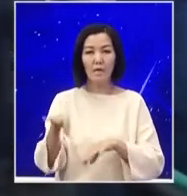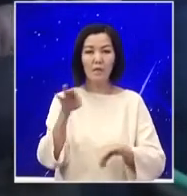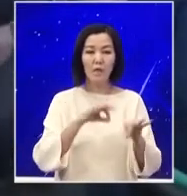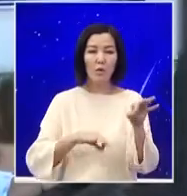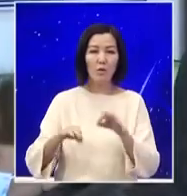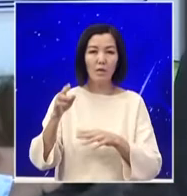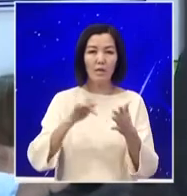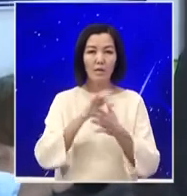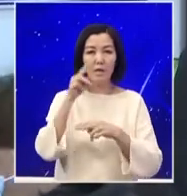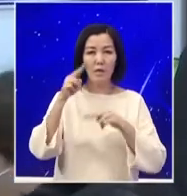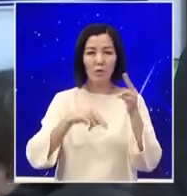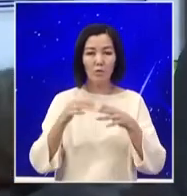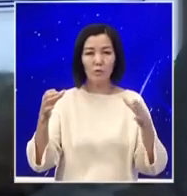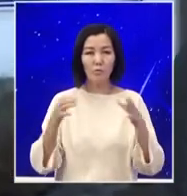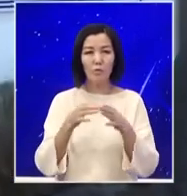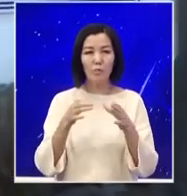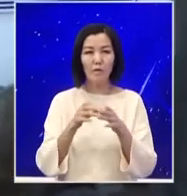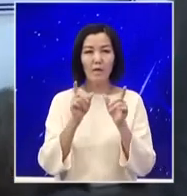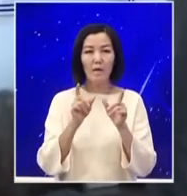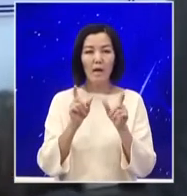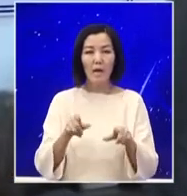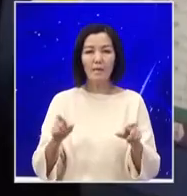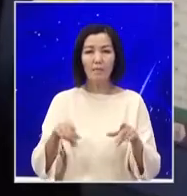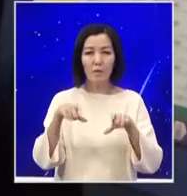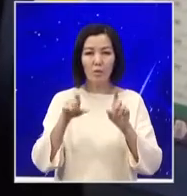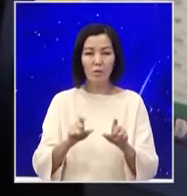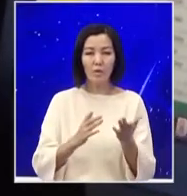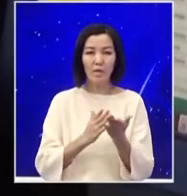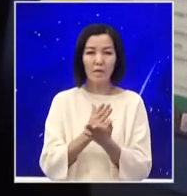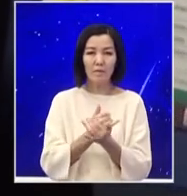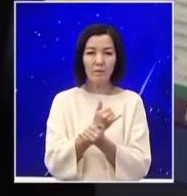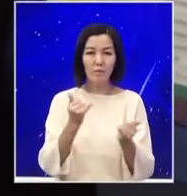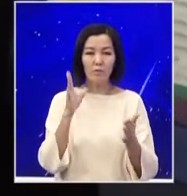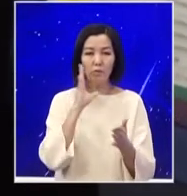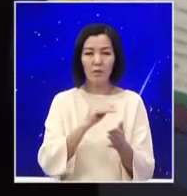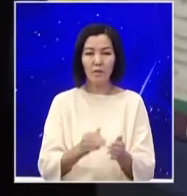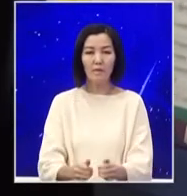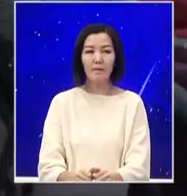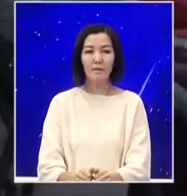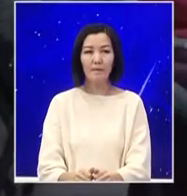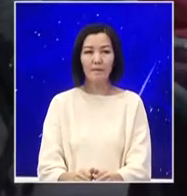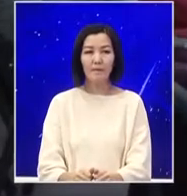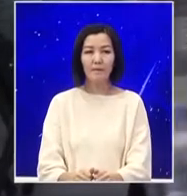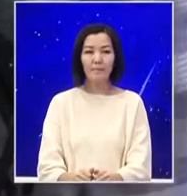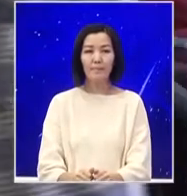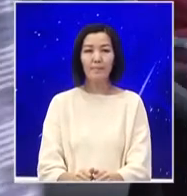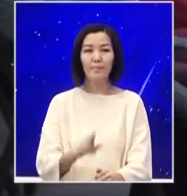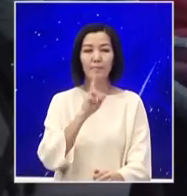қала құрылысы бөлімдерінің мамандары отыр. Олар халыққа тиісті қызмет көрсетуде.